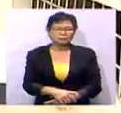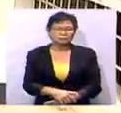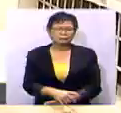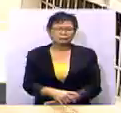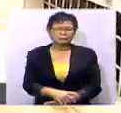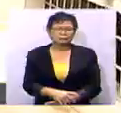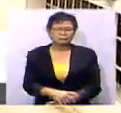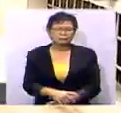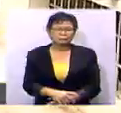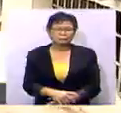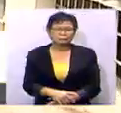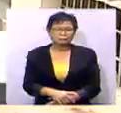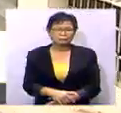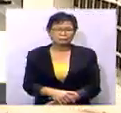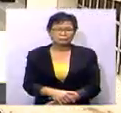Penyelia baru ni sebab kami